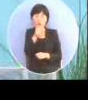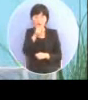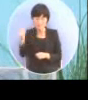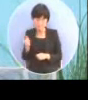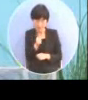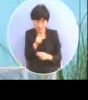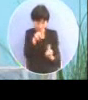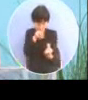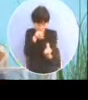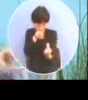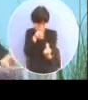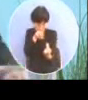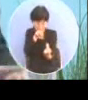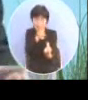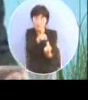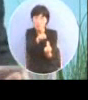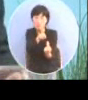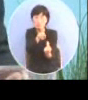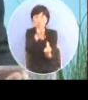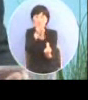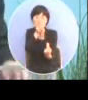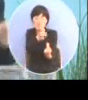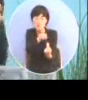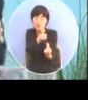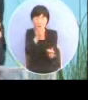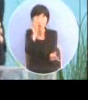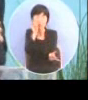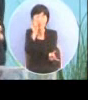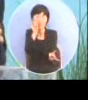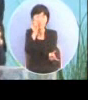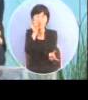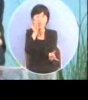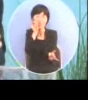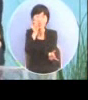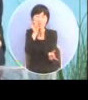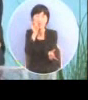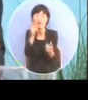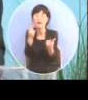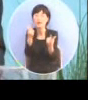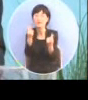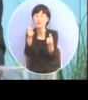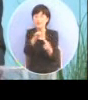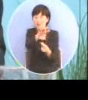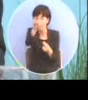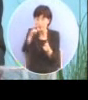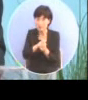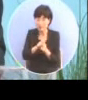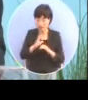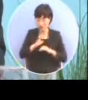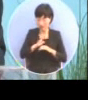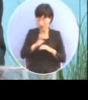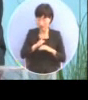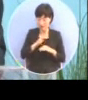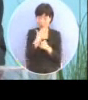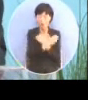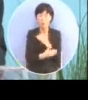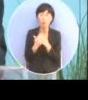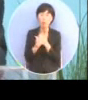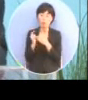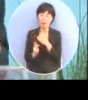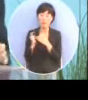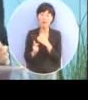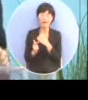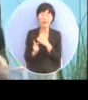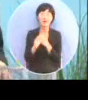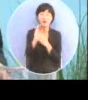Vậy con mèo đứng trước mặt con chuột thì con chuột run rẩy sợ hãi, không còn chạy được nữa. Có nghe nó cứ đứng liên tục run rẩy rẩy và